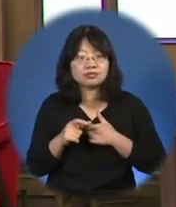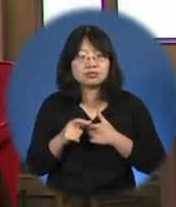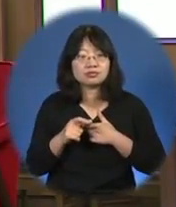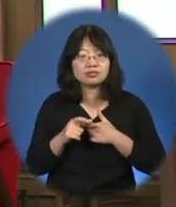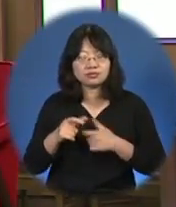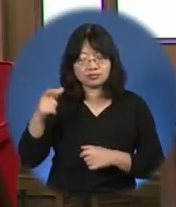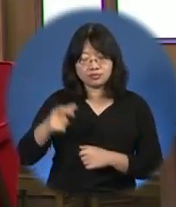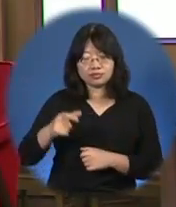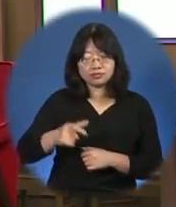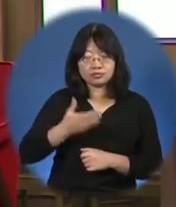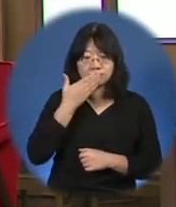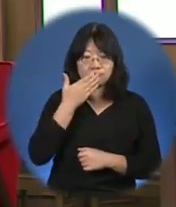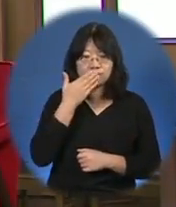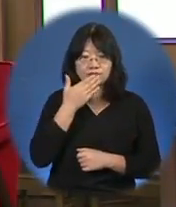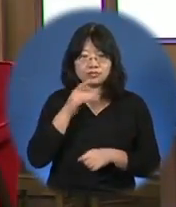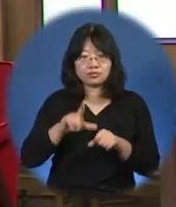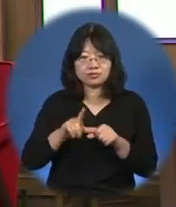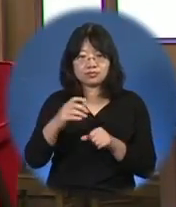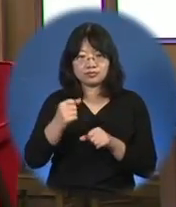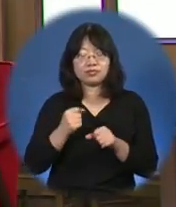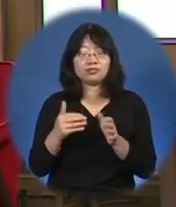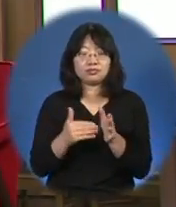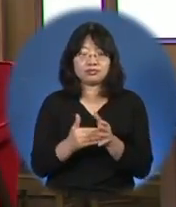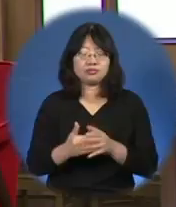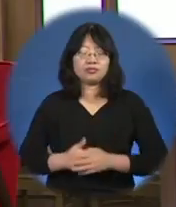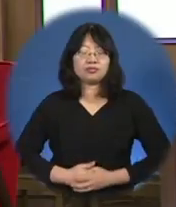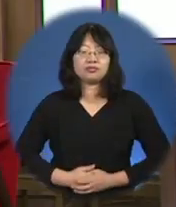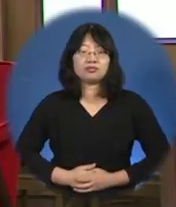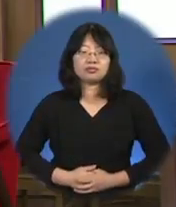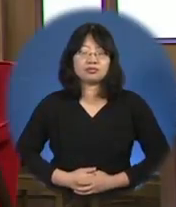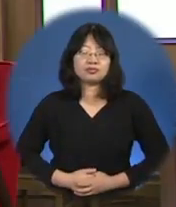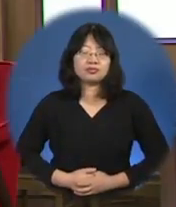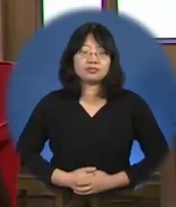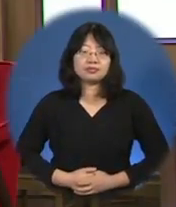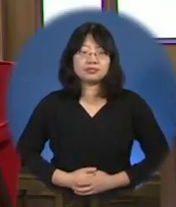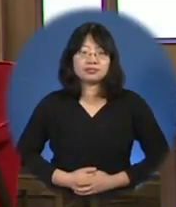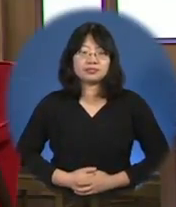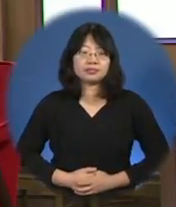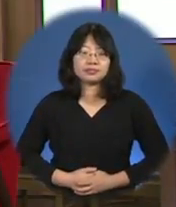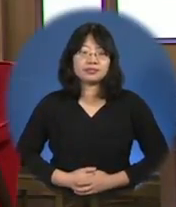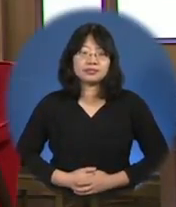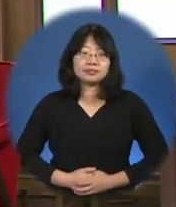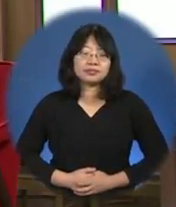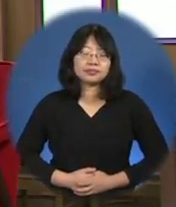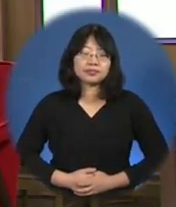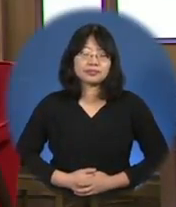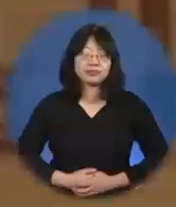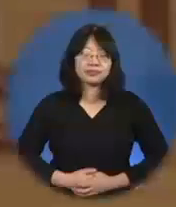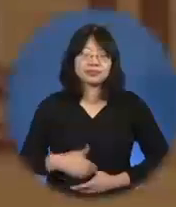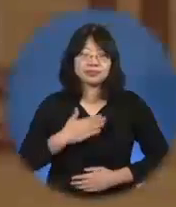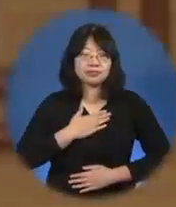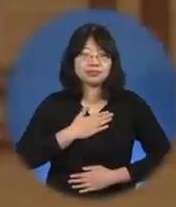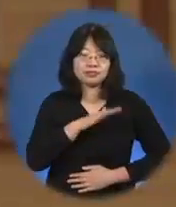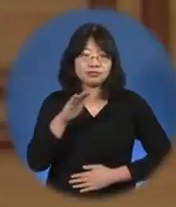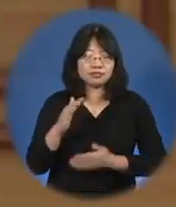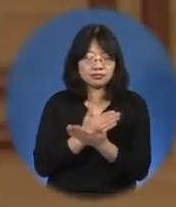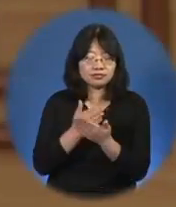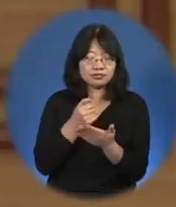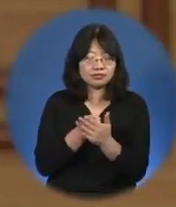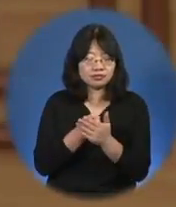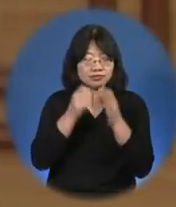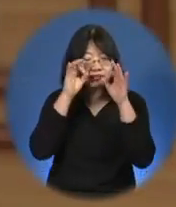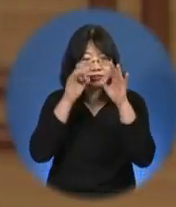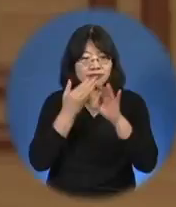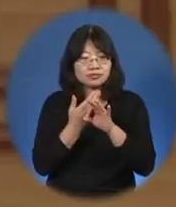이제 강화할 수 있는 시간이 됐다. 이제 이런 말씀도 많이 해주셨습니다. 그래서 저희가